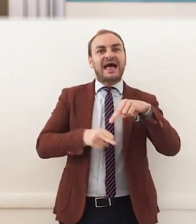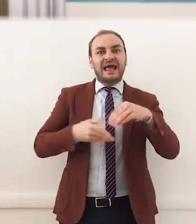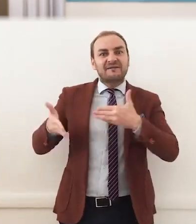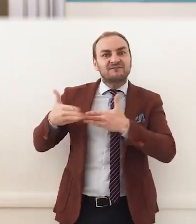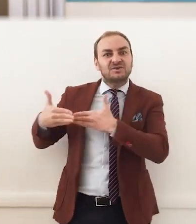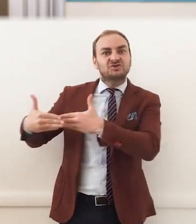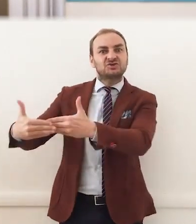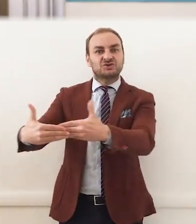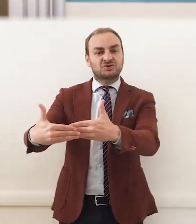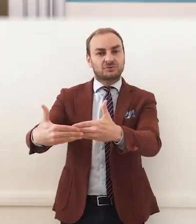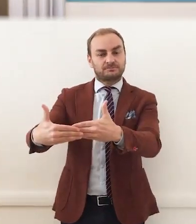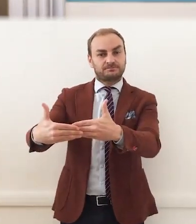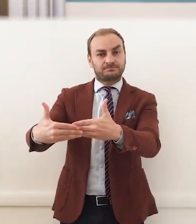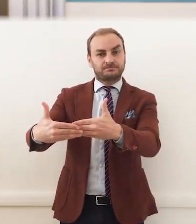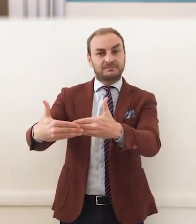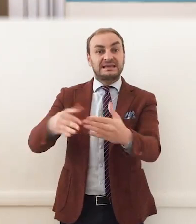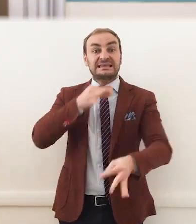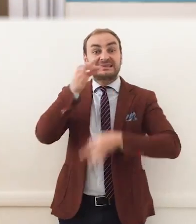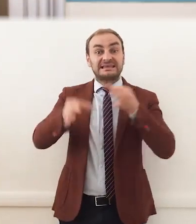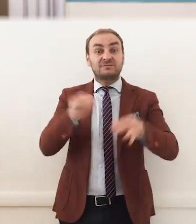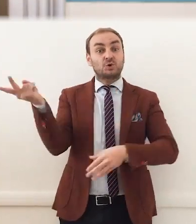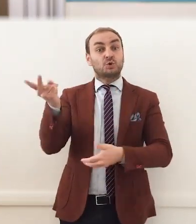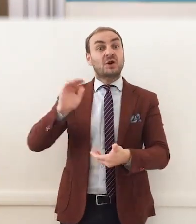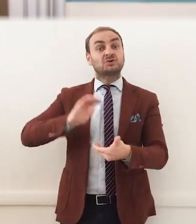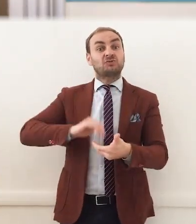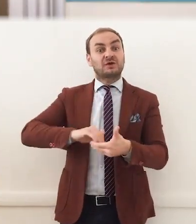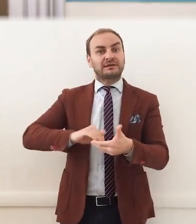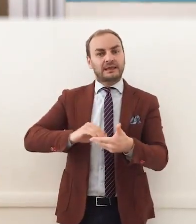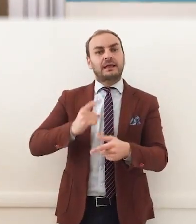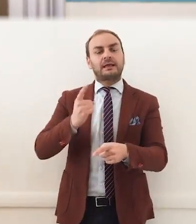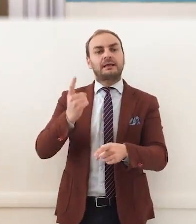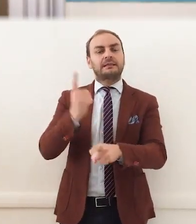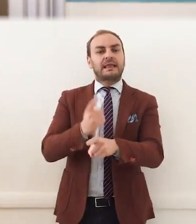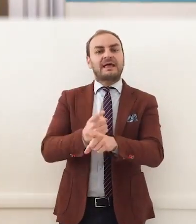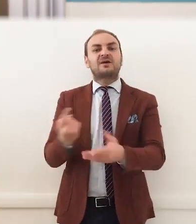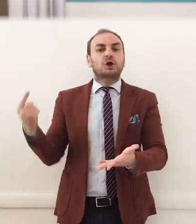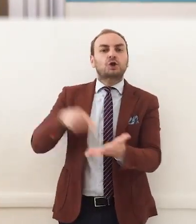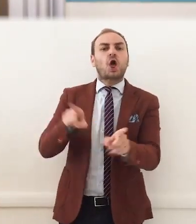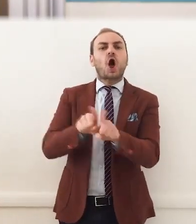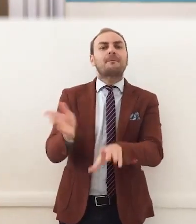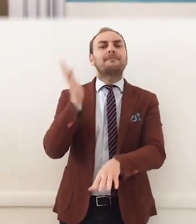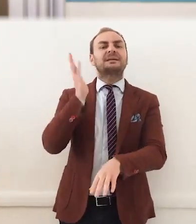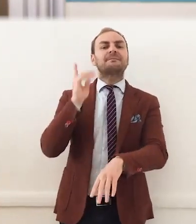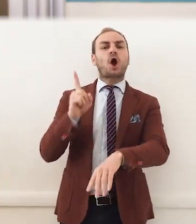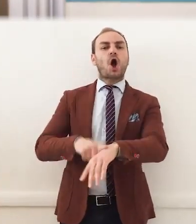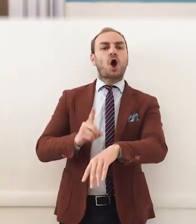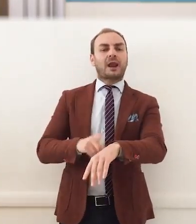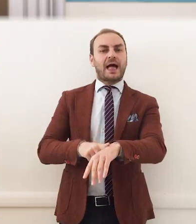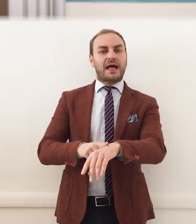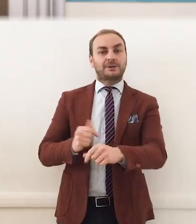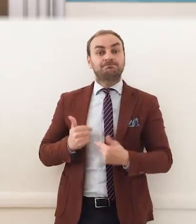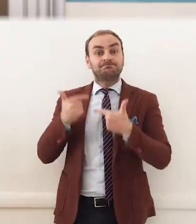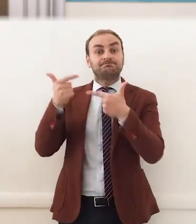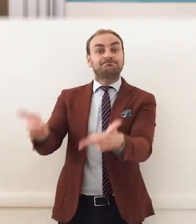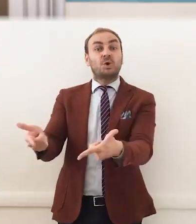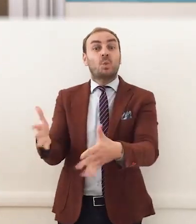assembramenti e necessario quindi che vengano ripristinati gli orari precedenti per consentire ai